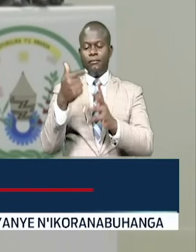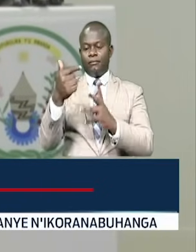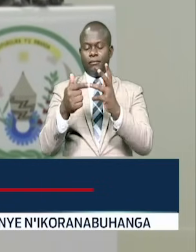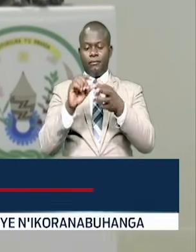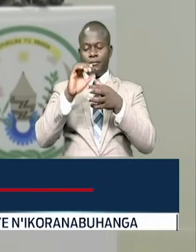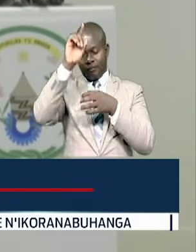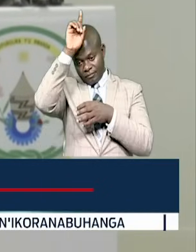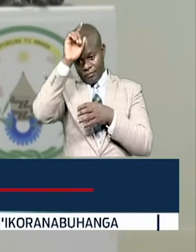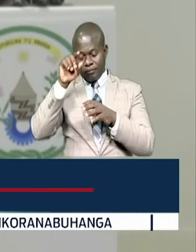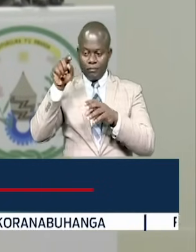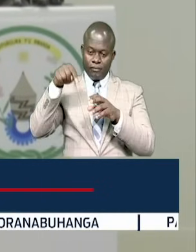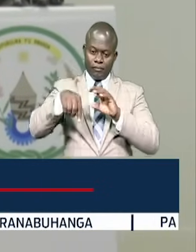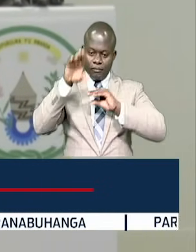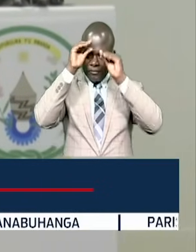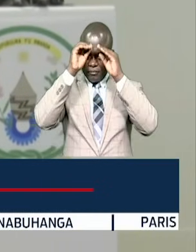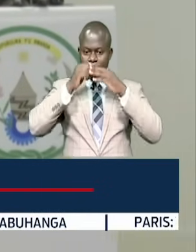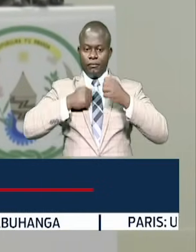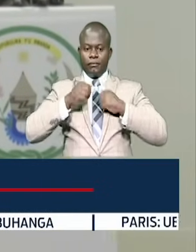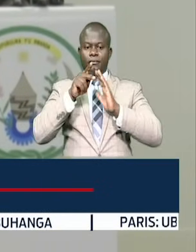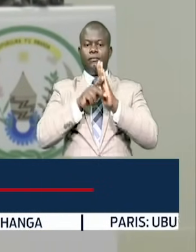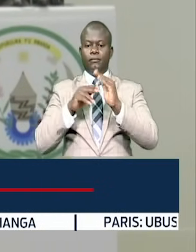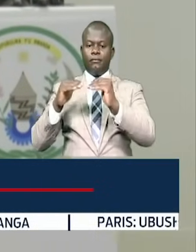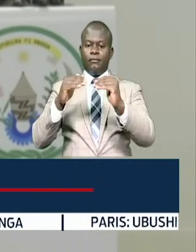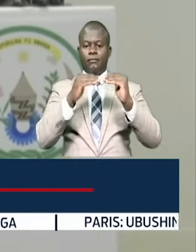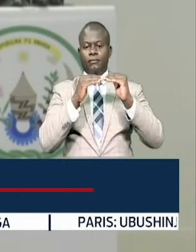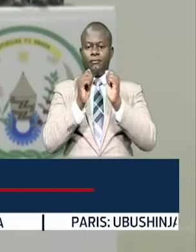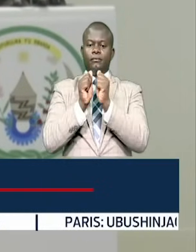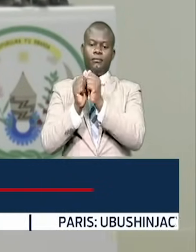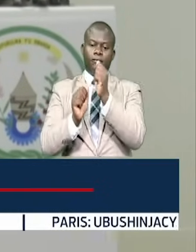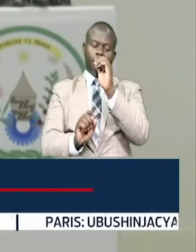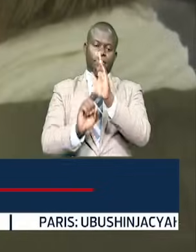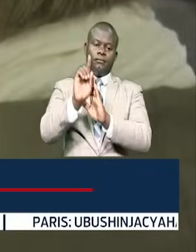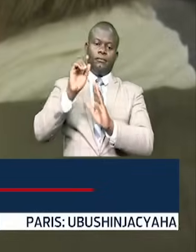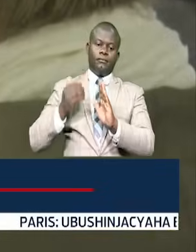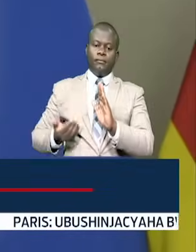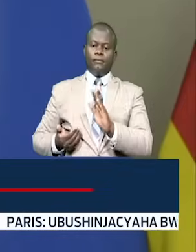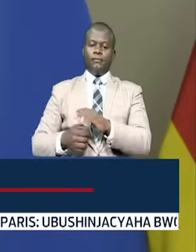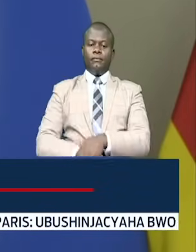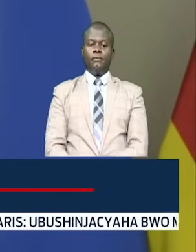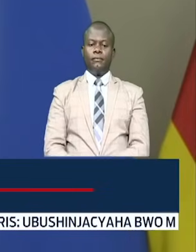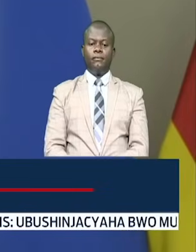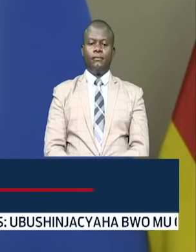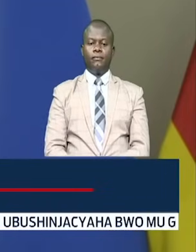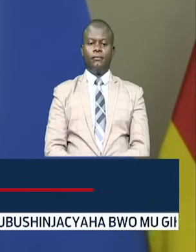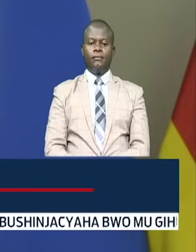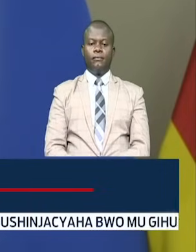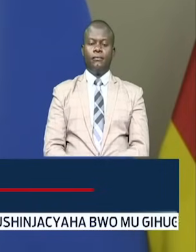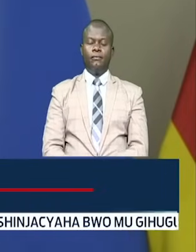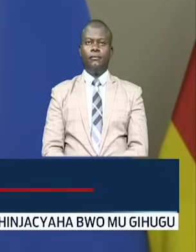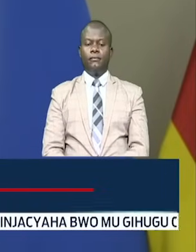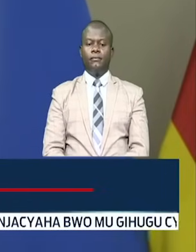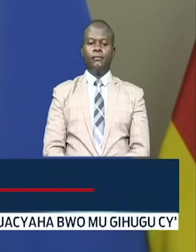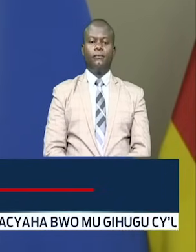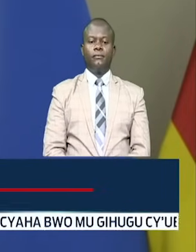Ubudage bwanakwigira ku Rwanda harimo nk'ihame ry'uburinganire ndetse no guteza imbere abagore. Our cooperation is one where we can